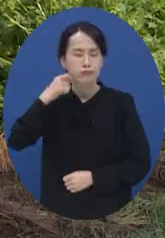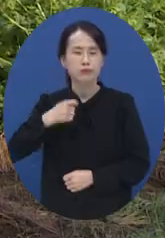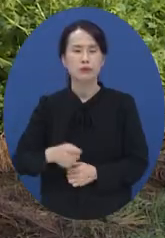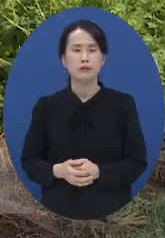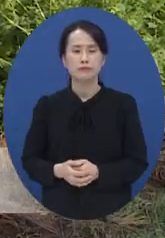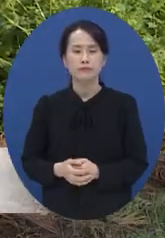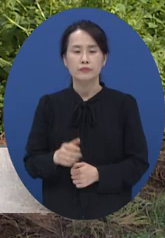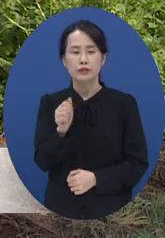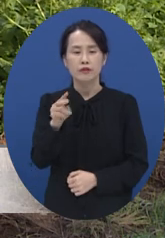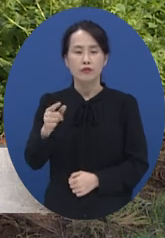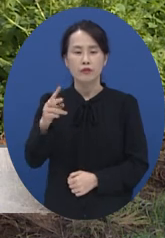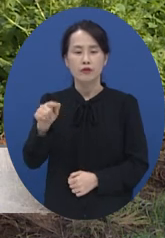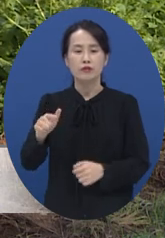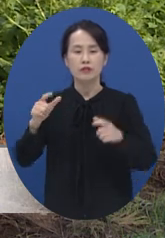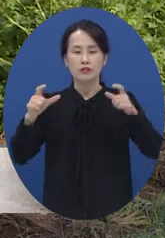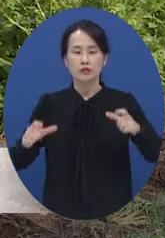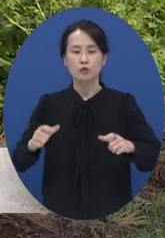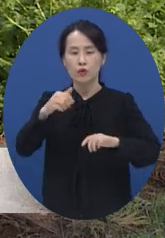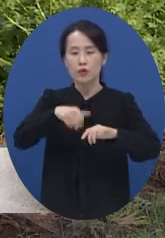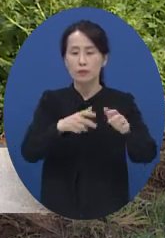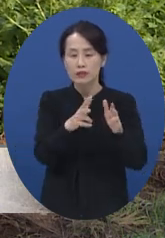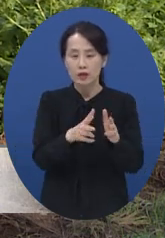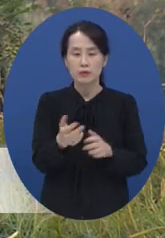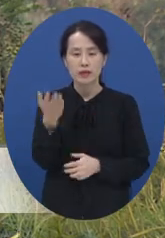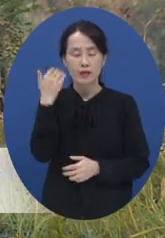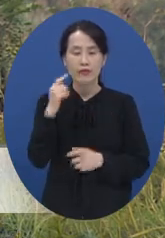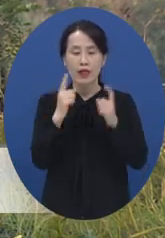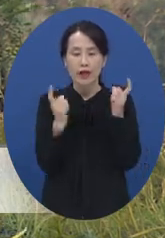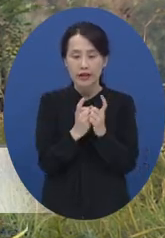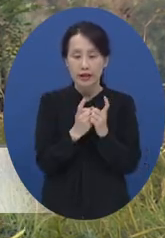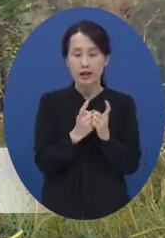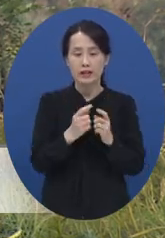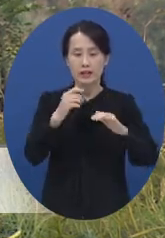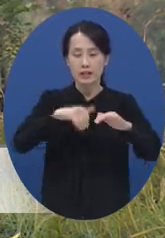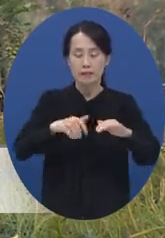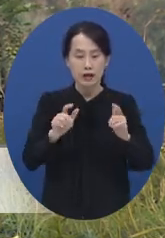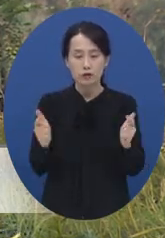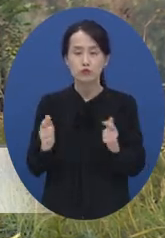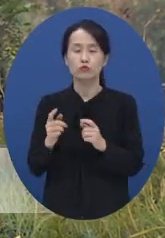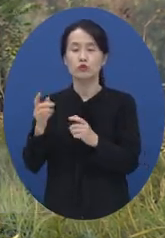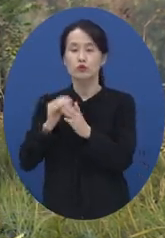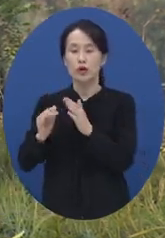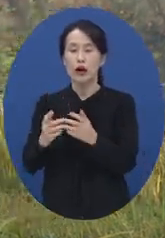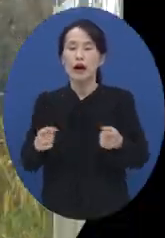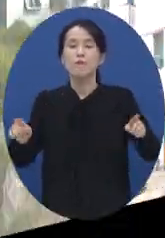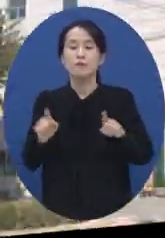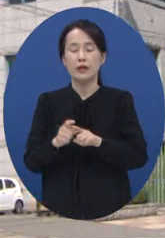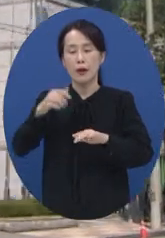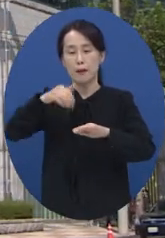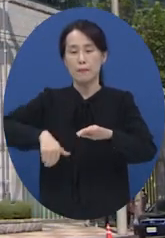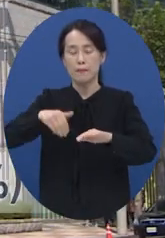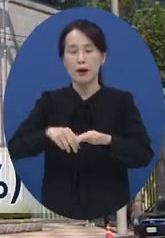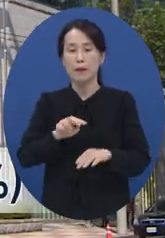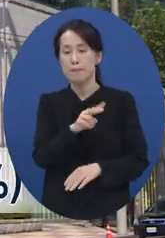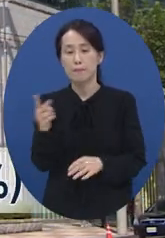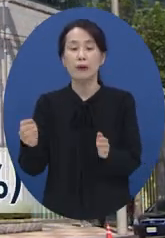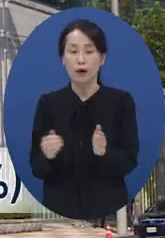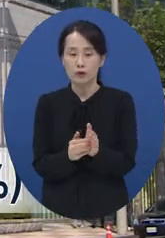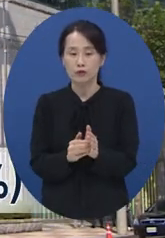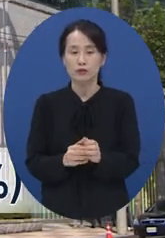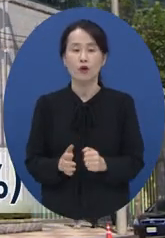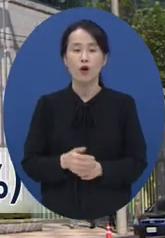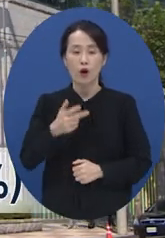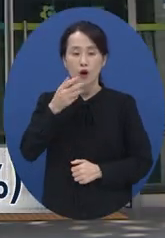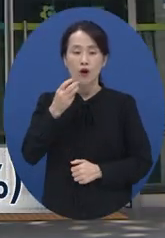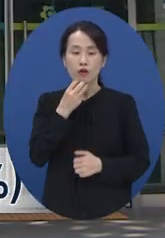예 현덕 찍으 개발사업이 기존 민간 개발방식 되신 민 관 공동 개발로 침 됩니다 경기도시공사 와